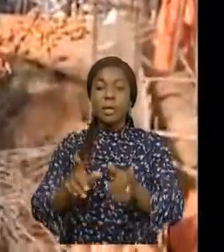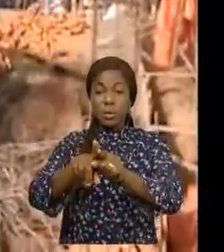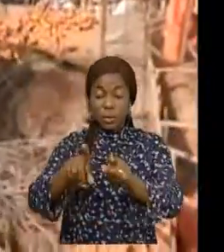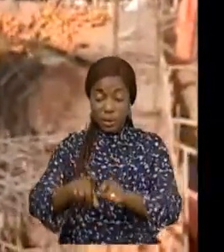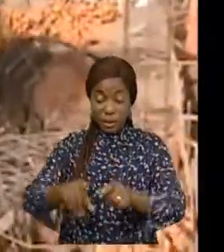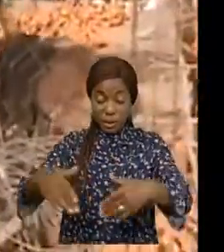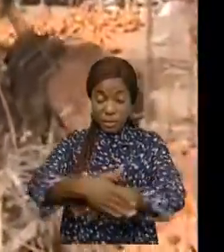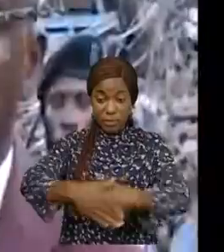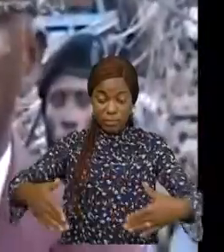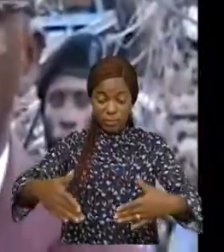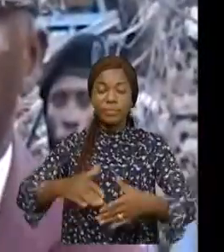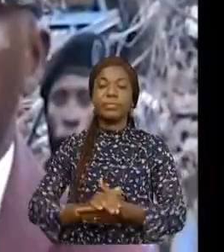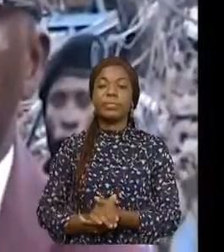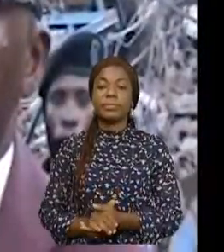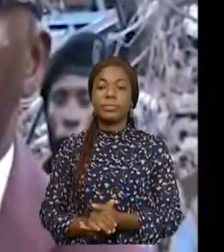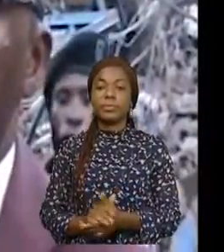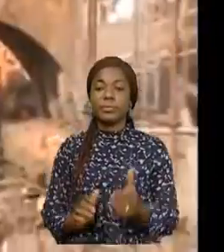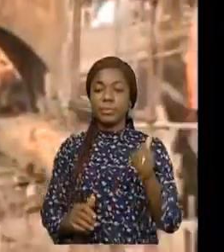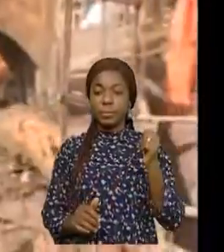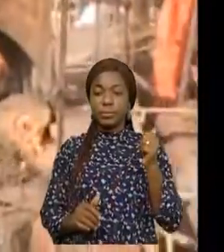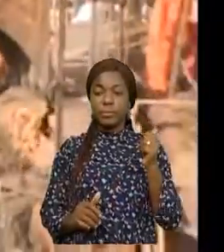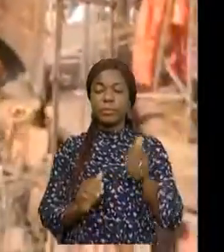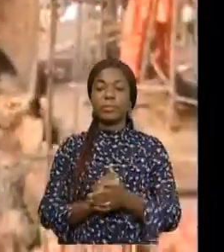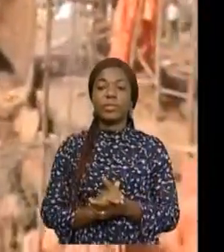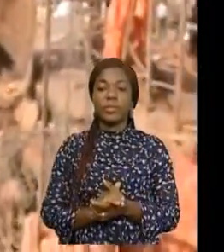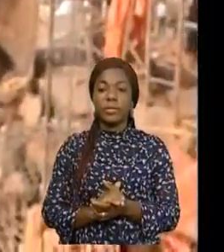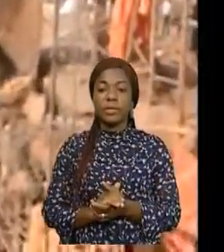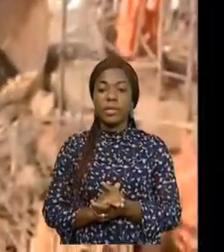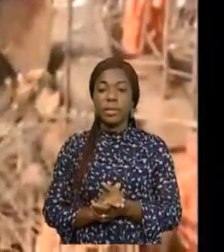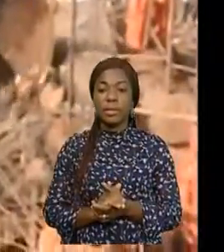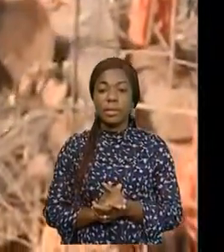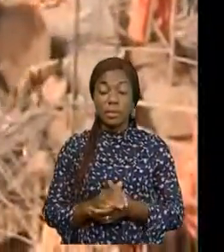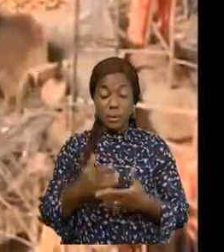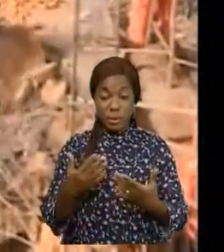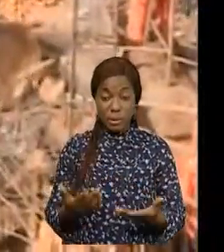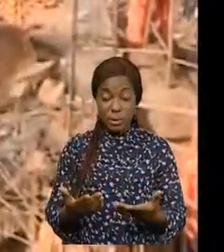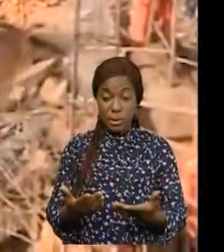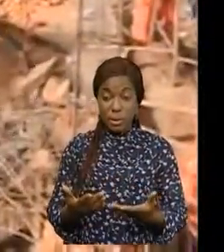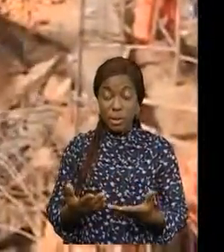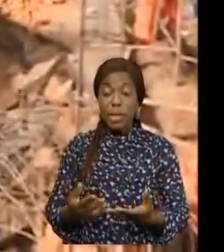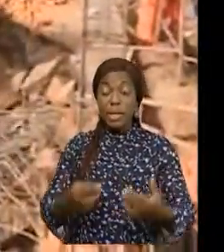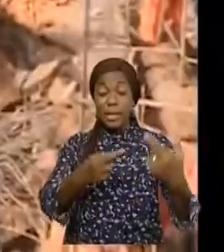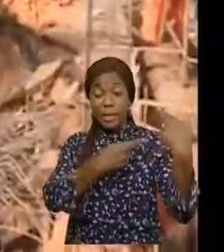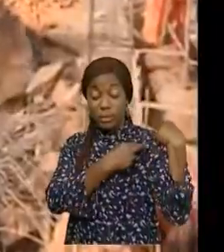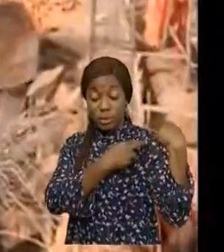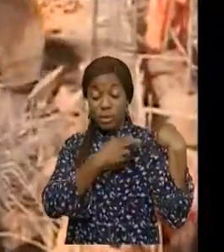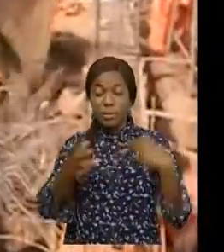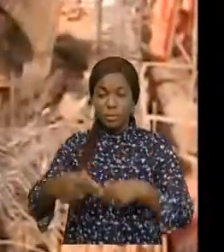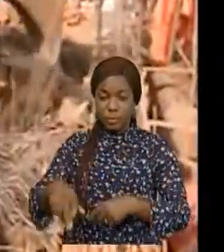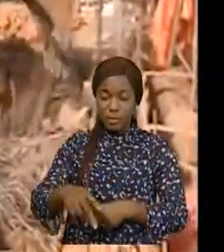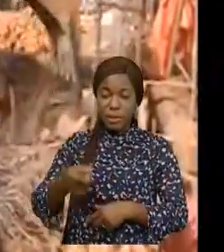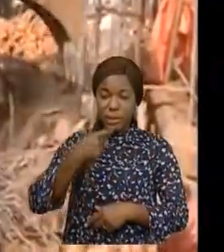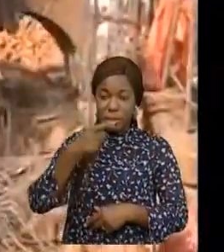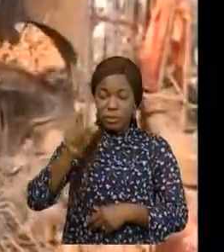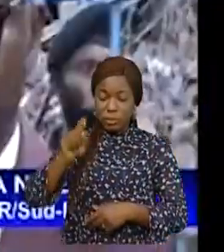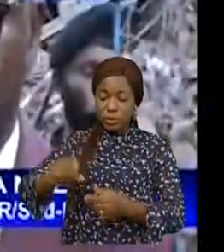frontière Ruzizi Premier. Il y a 6 à 7 mois, l'autorité provinciale avait démoli une maison là-bas.